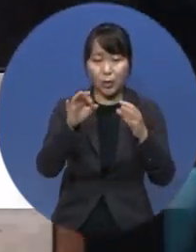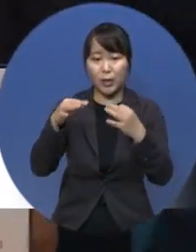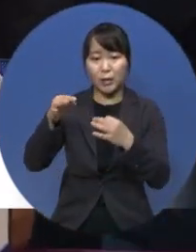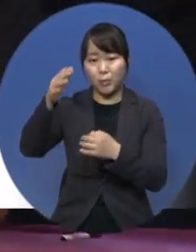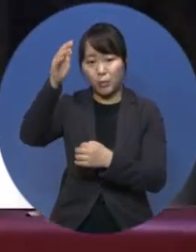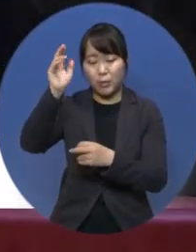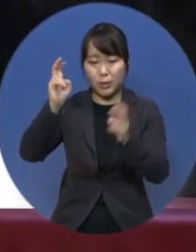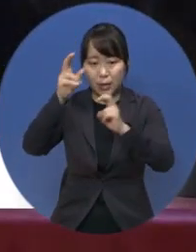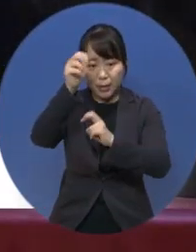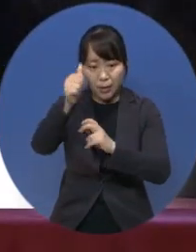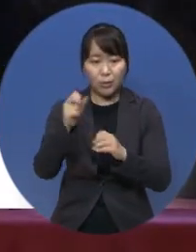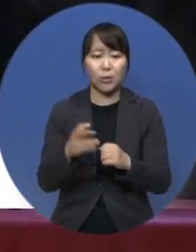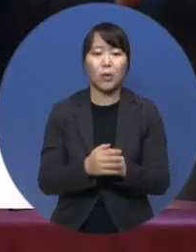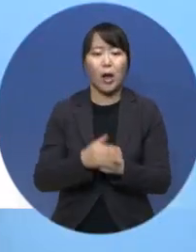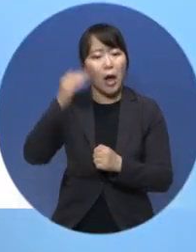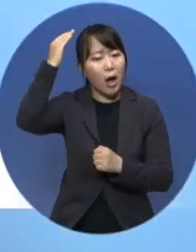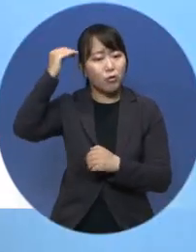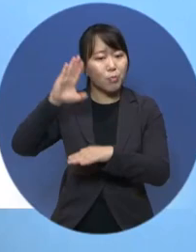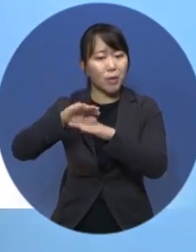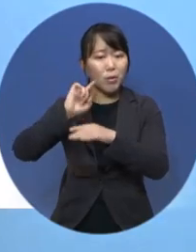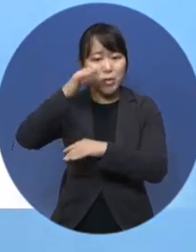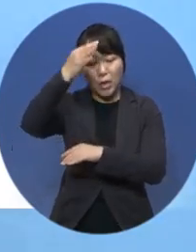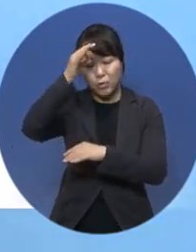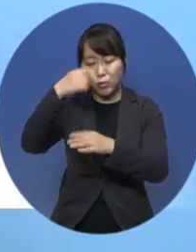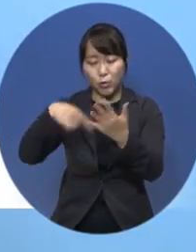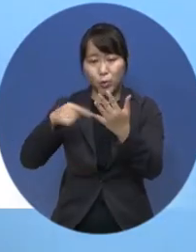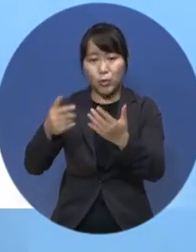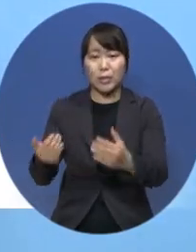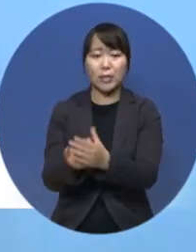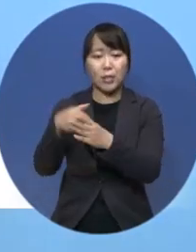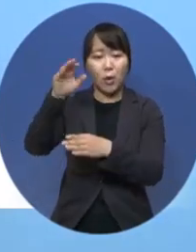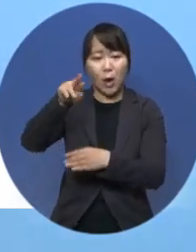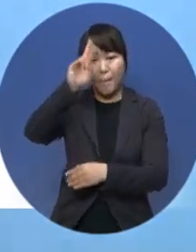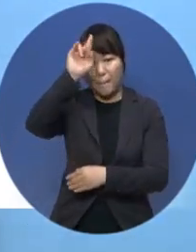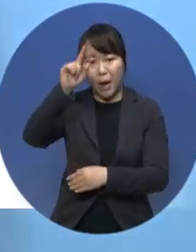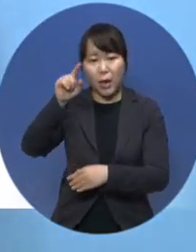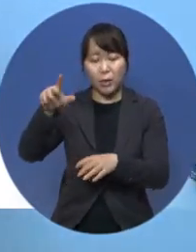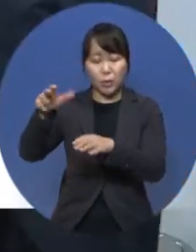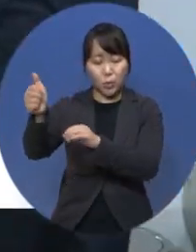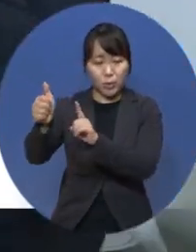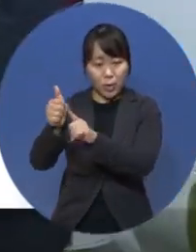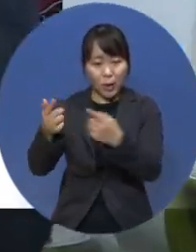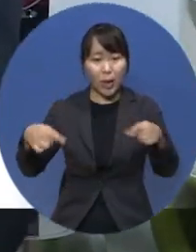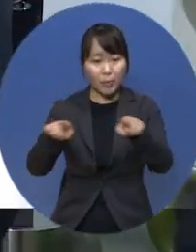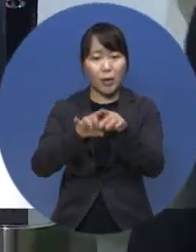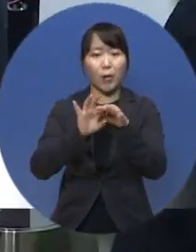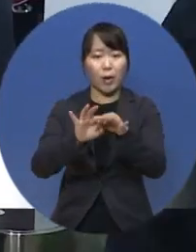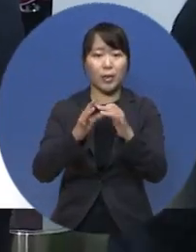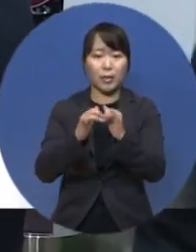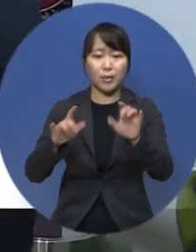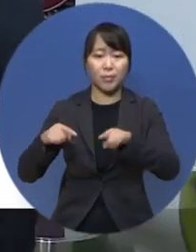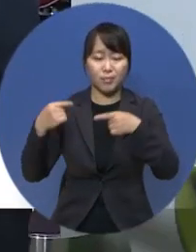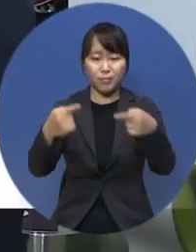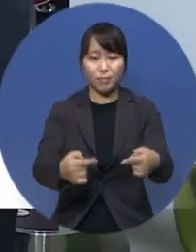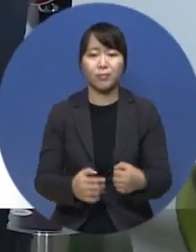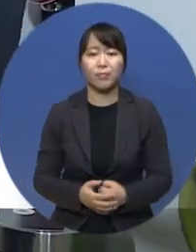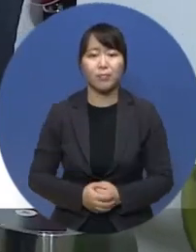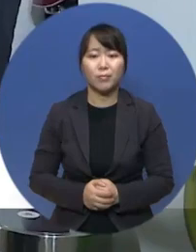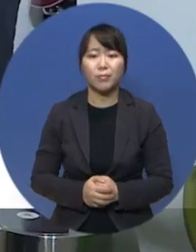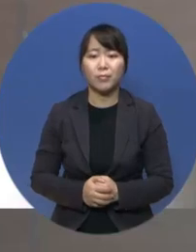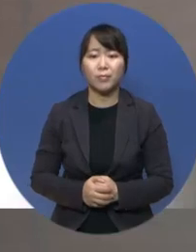김선우 사장 한국방송예술교육진흥원 박광석 총장을 비롯한 관계자들이 참석했습니다